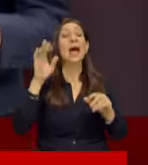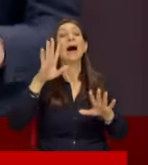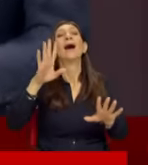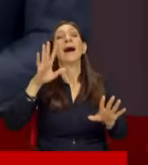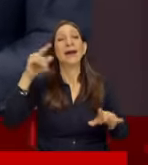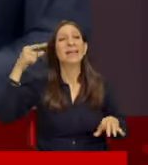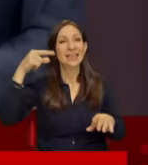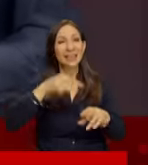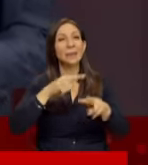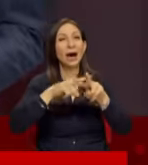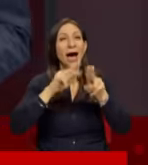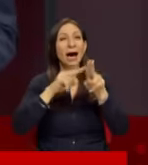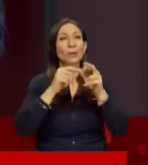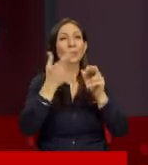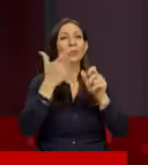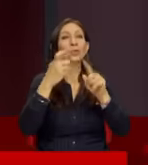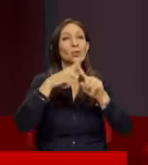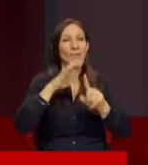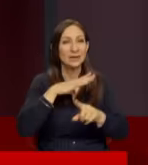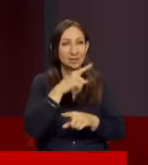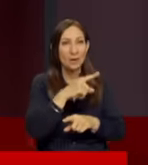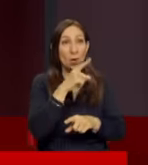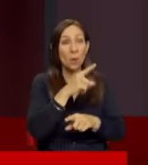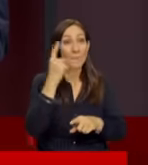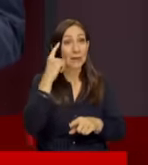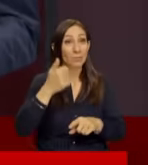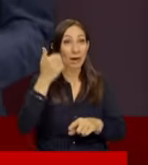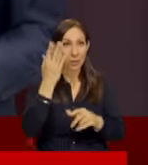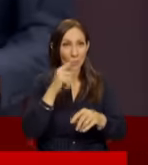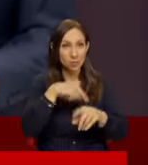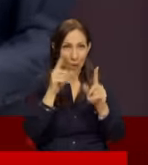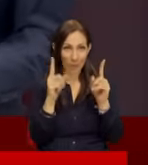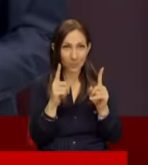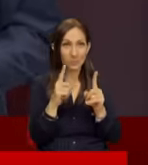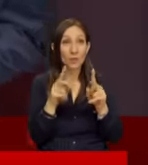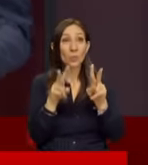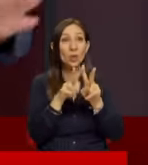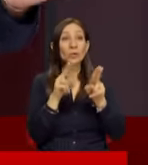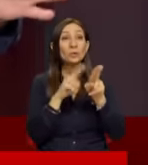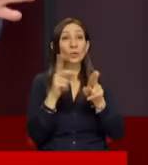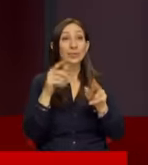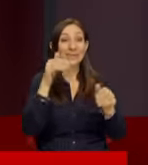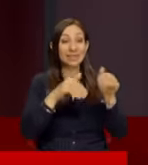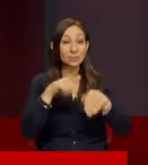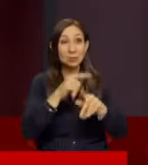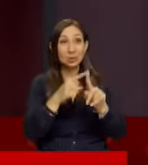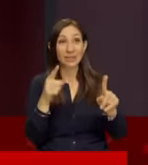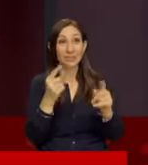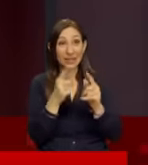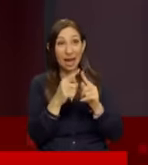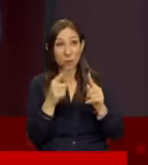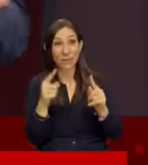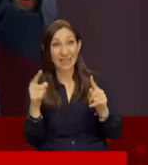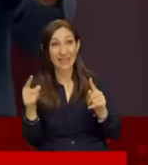merhum o rahmetli. O da çok pot kırıyordu. Evet. O başbakan oldu bir dönem. Murat Kurum'un seçim süreci biraz daha